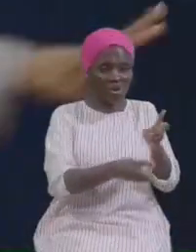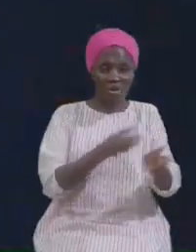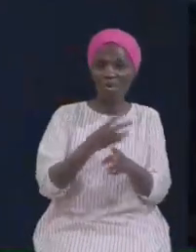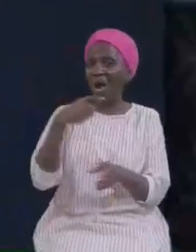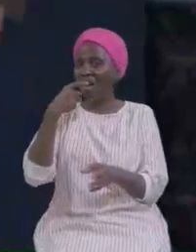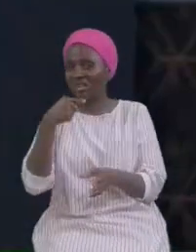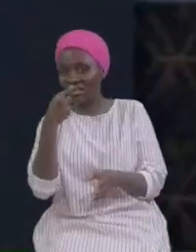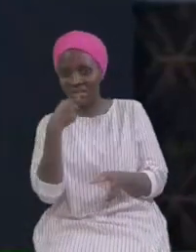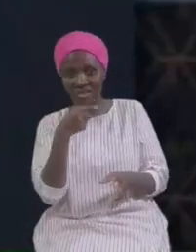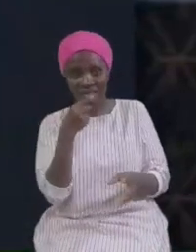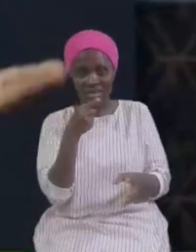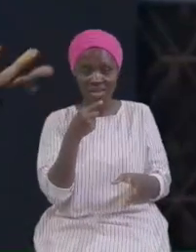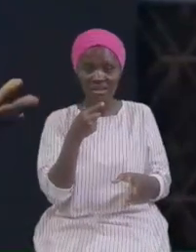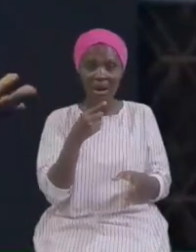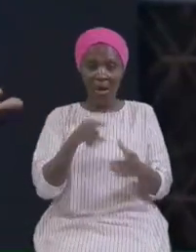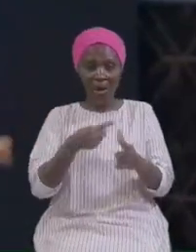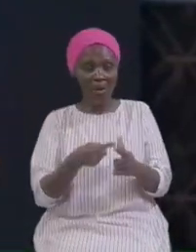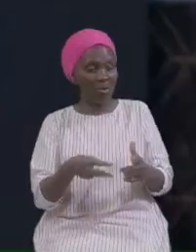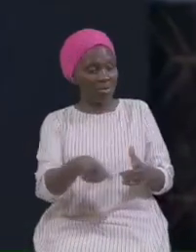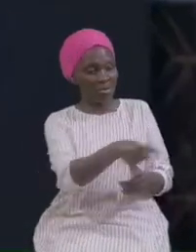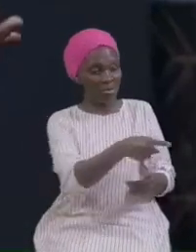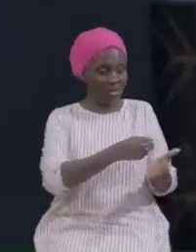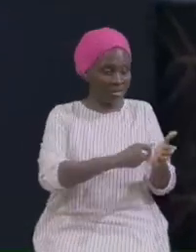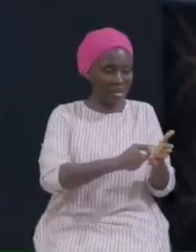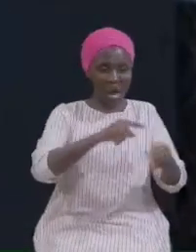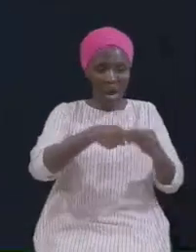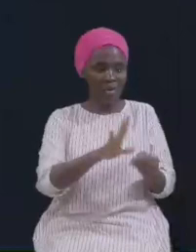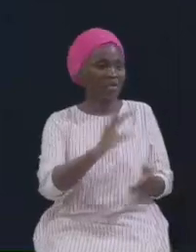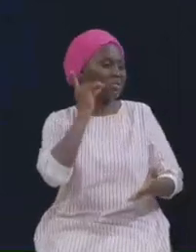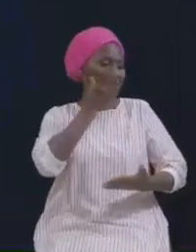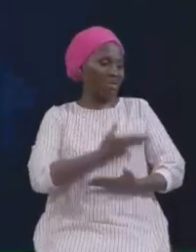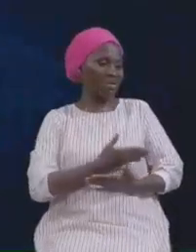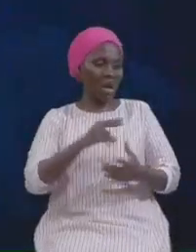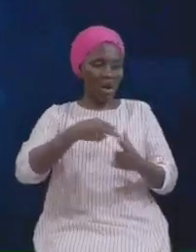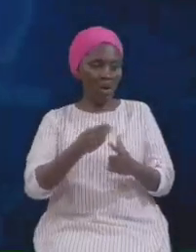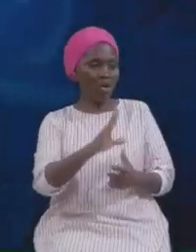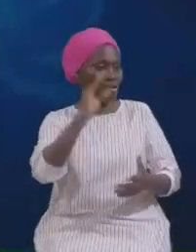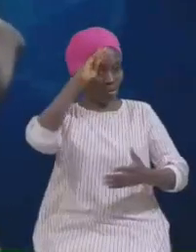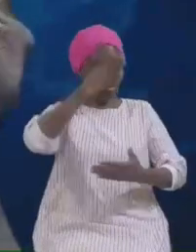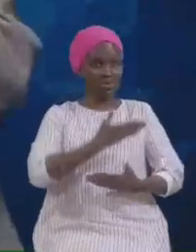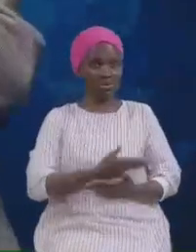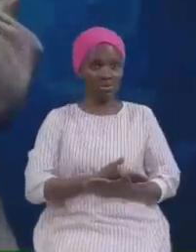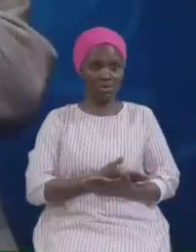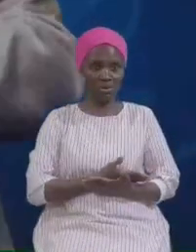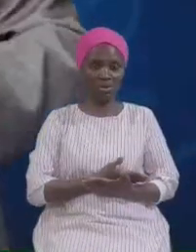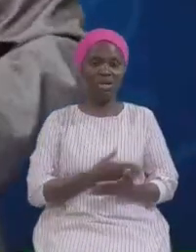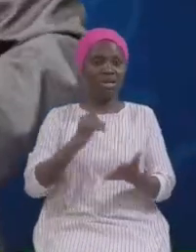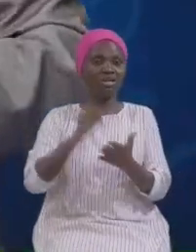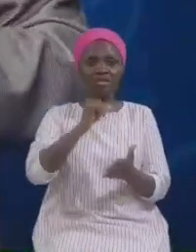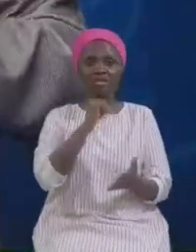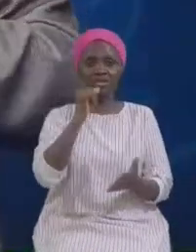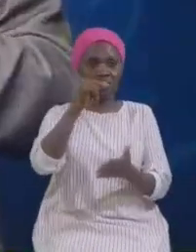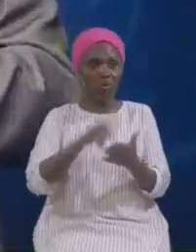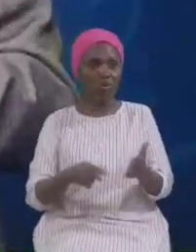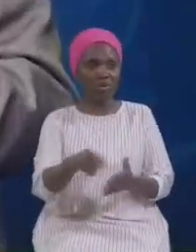monde disent. Et ils disent, ah, que ton fils, que ta fille, ou toi-même, que c'est terminé. Ce n'est pas ce